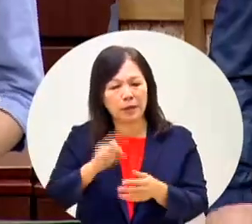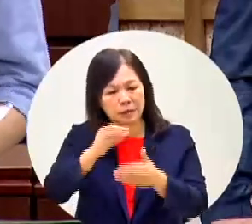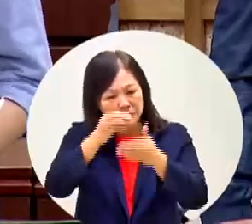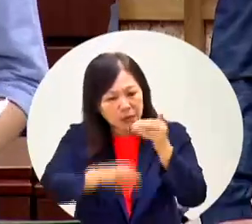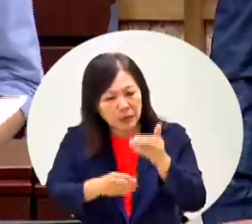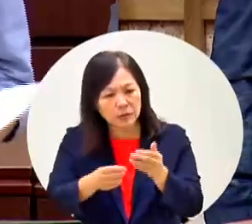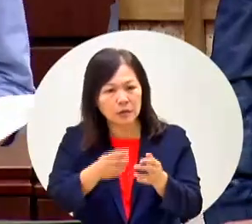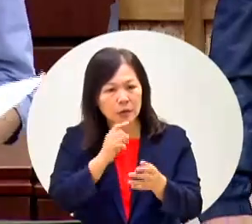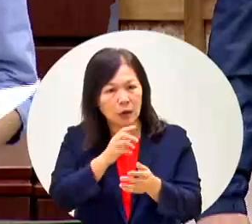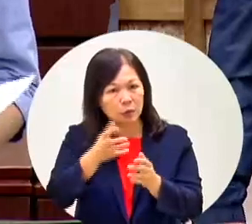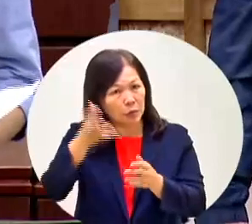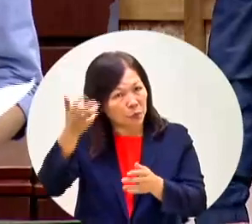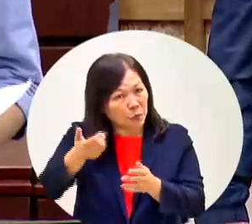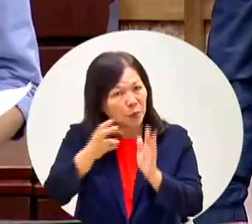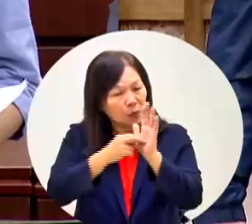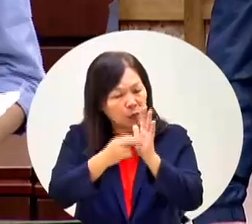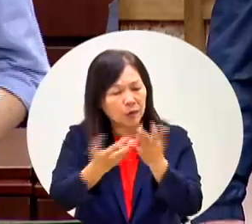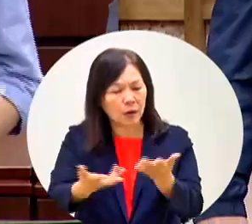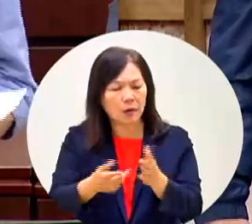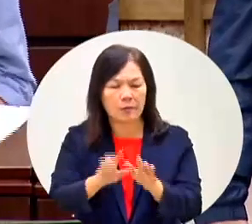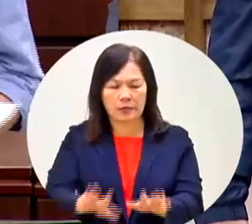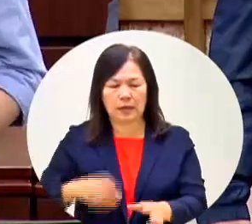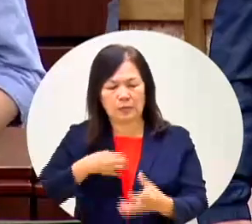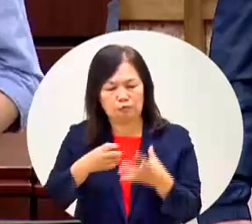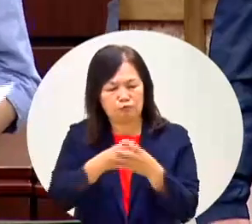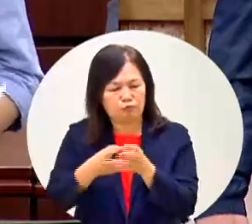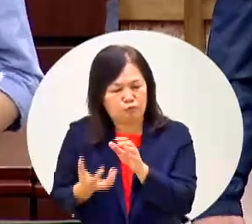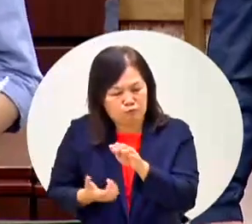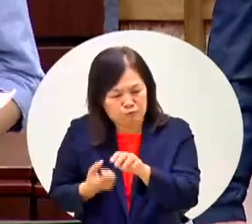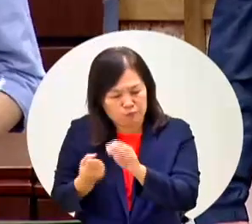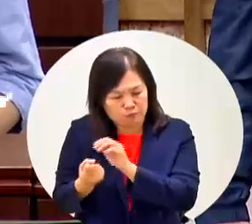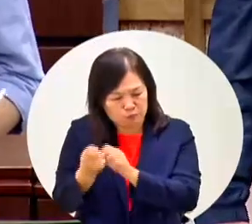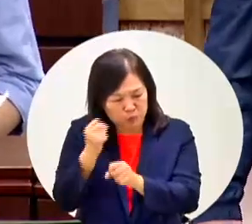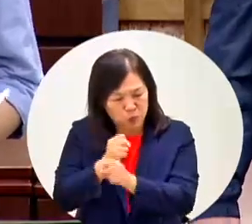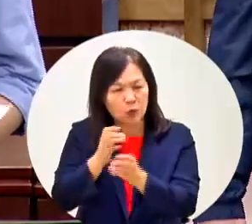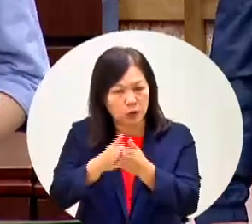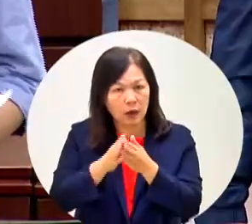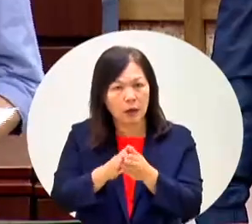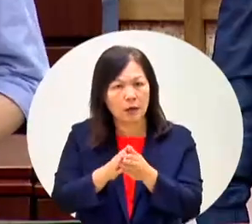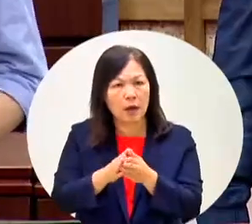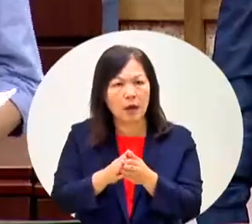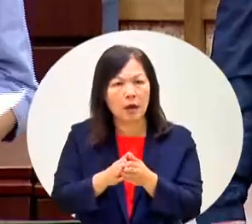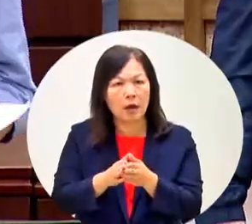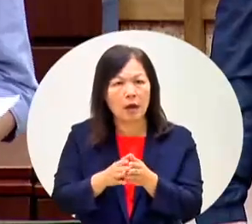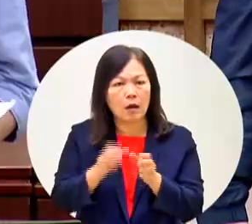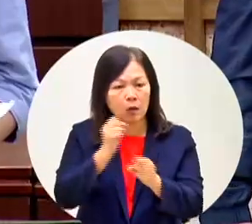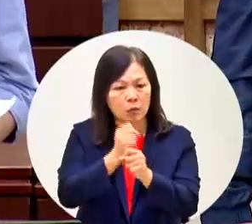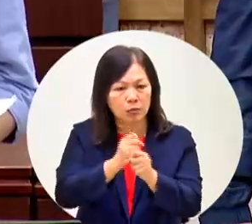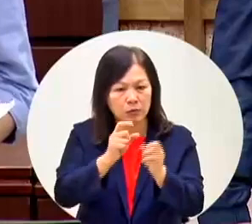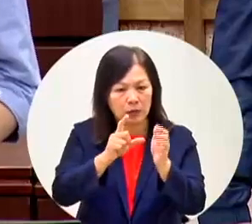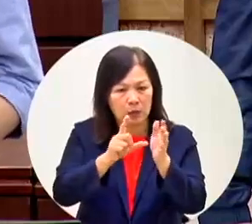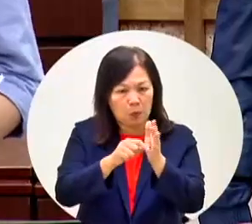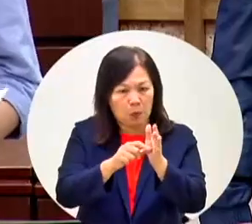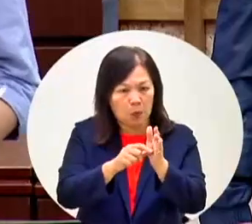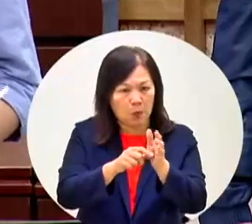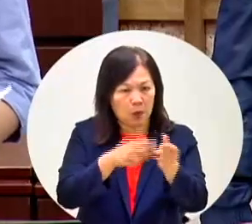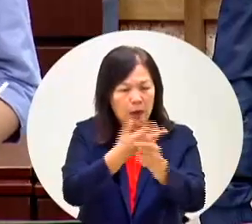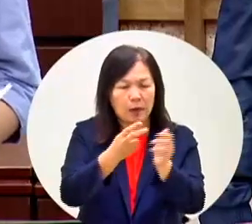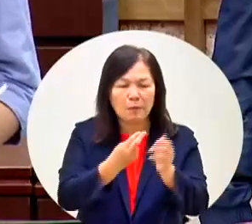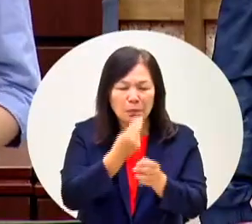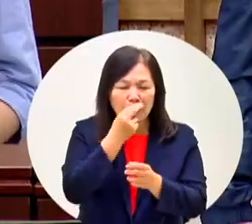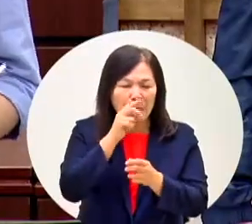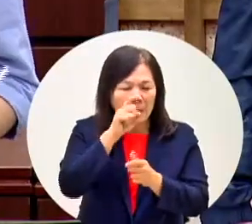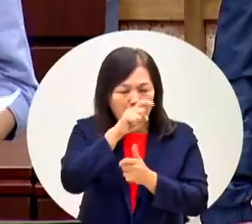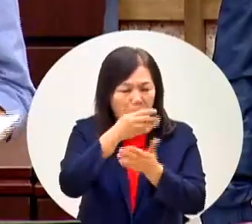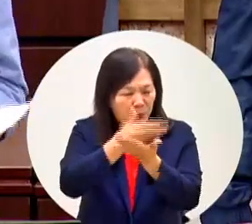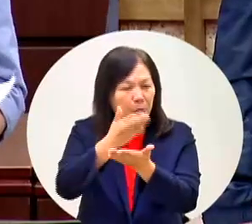的，开创更好的就业机会。当然空屋这个是一定要解决，然后更好的经济发展，更优渥的条